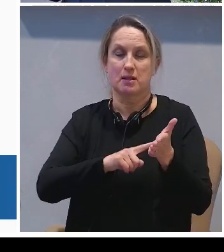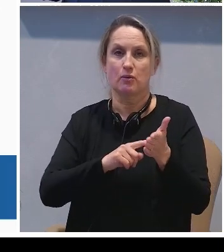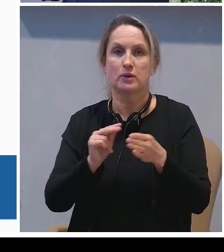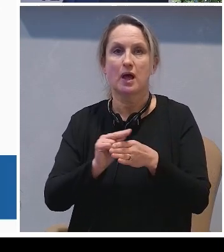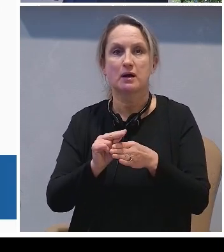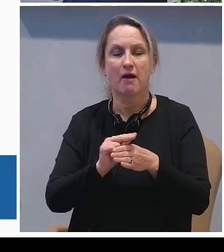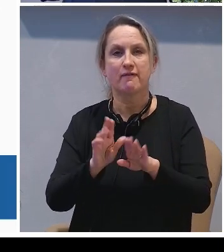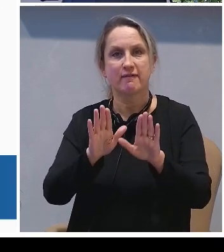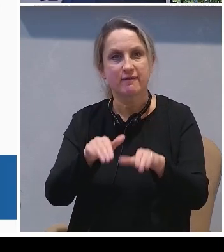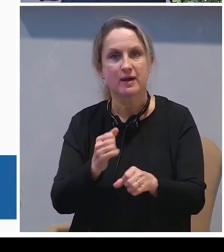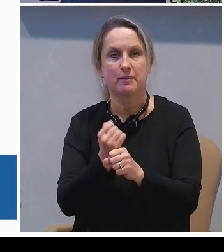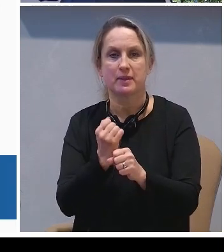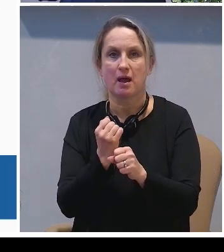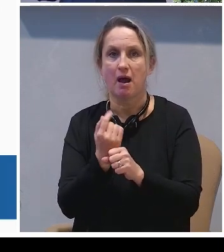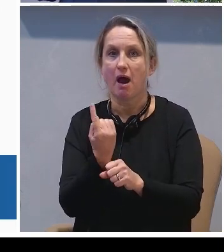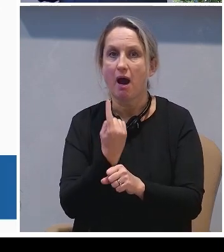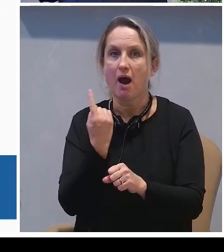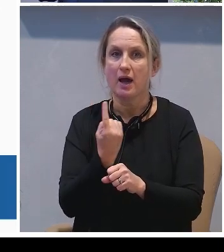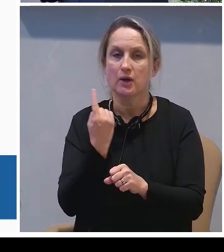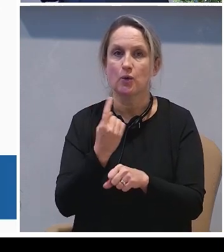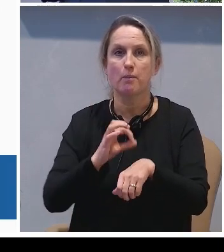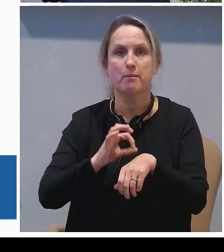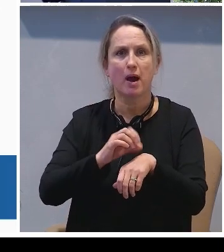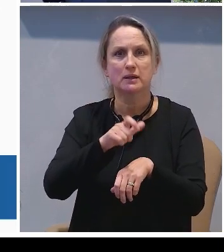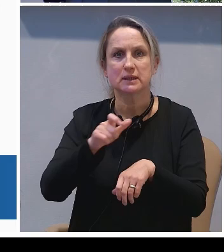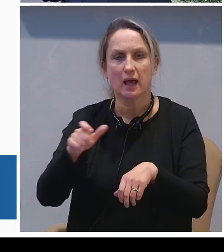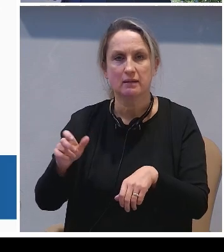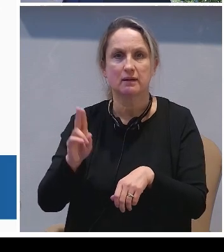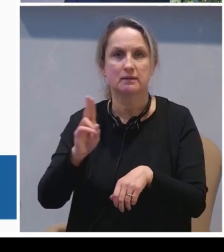ainult regulations imposed ambulatoorsetele by patsientidele. Ehk mis see tähendab